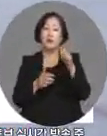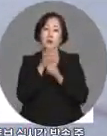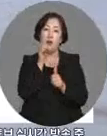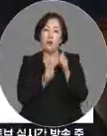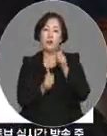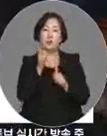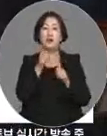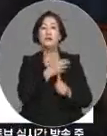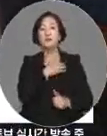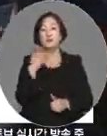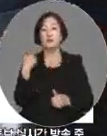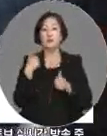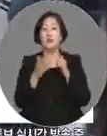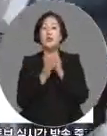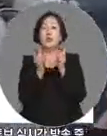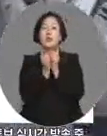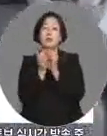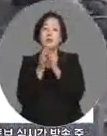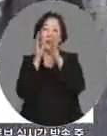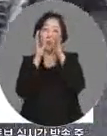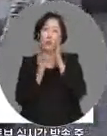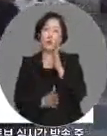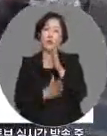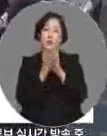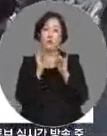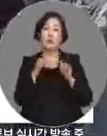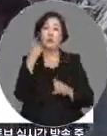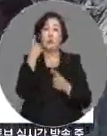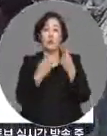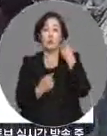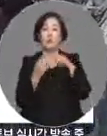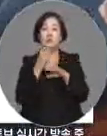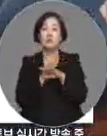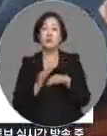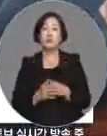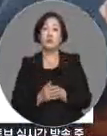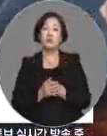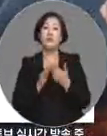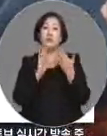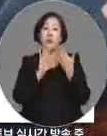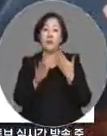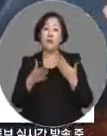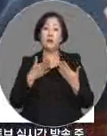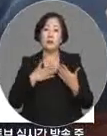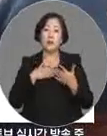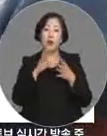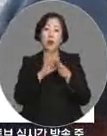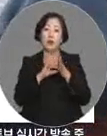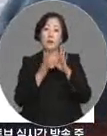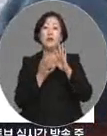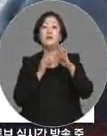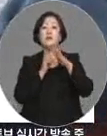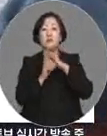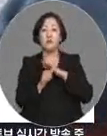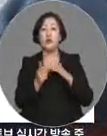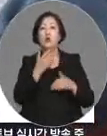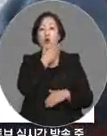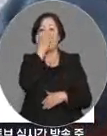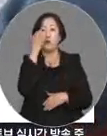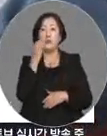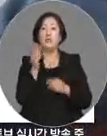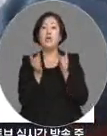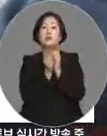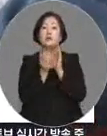경기를 직접 관람하기 위해 많은 시민들이 경기장을 찾았습니다. 앞으로도 제가 올림픽 선수가 꿈인데 제가 실제로